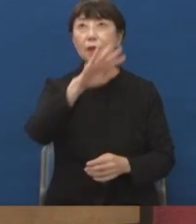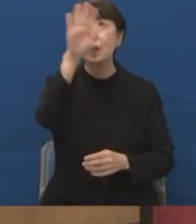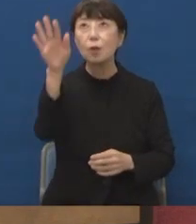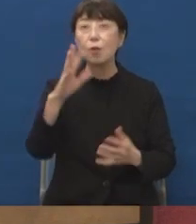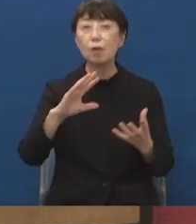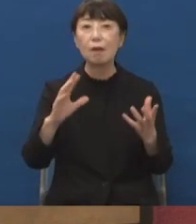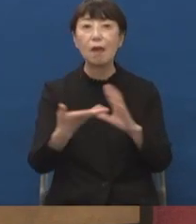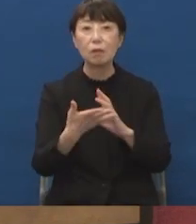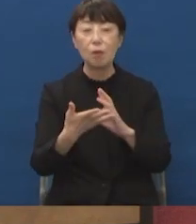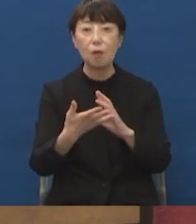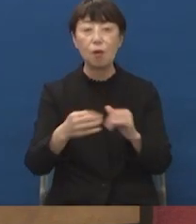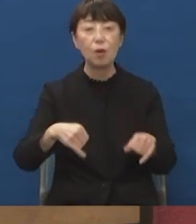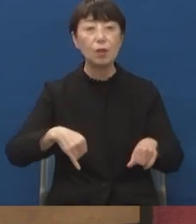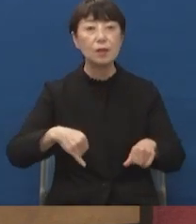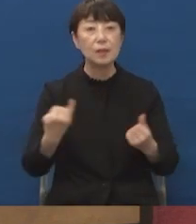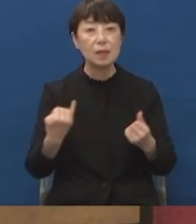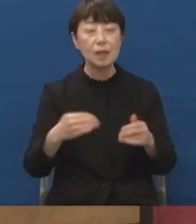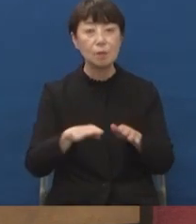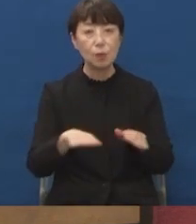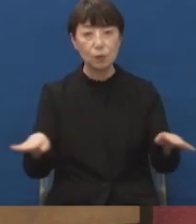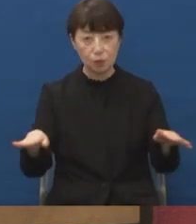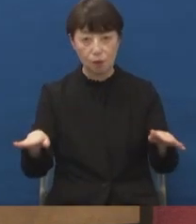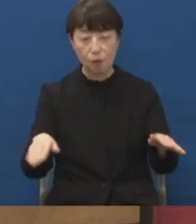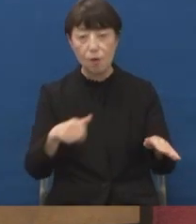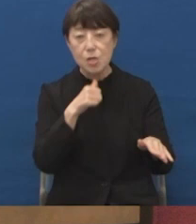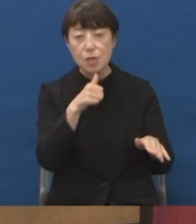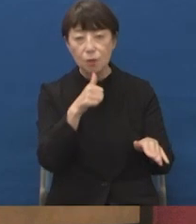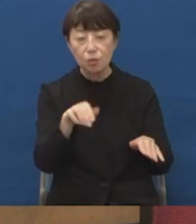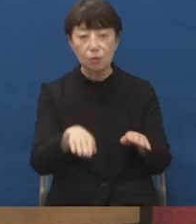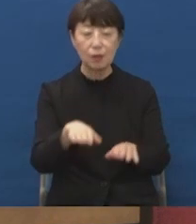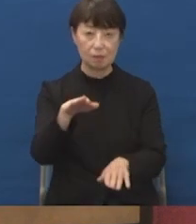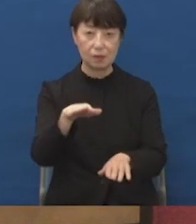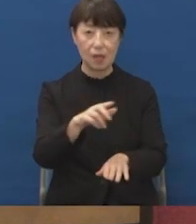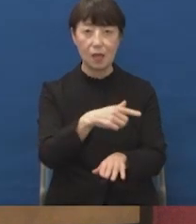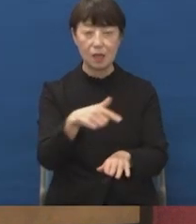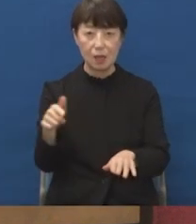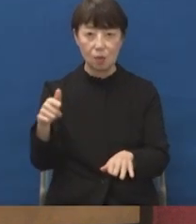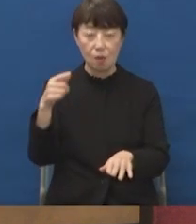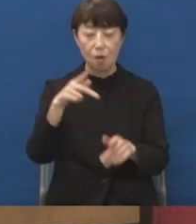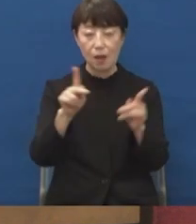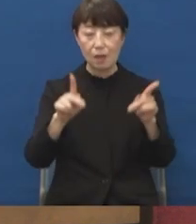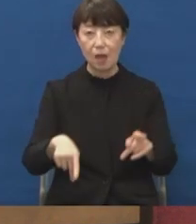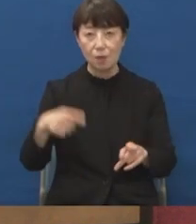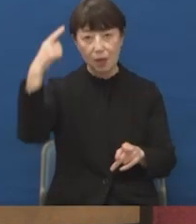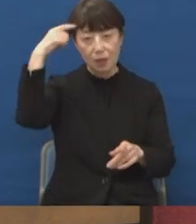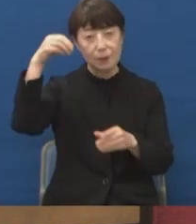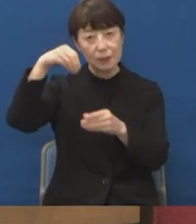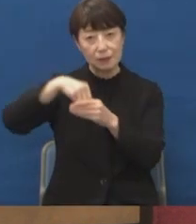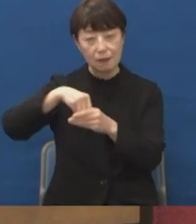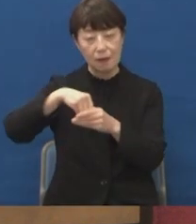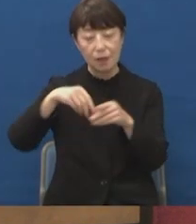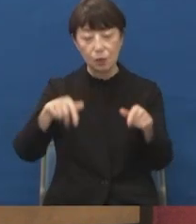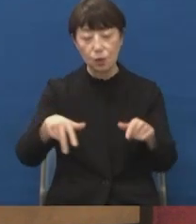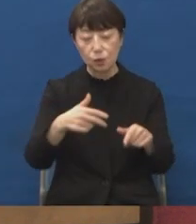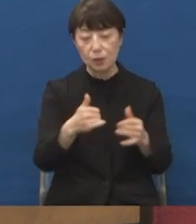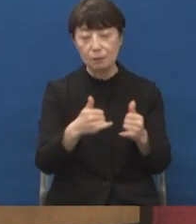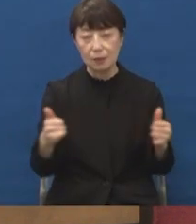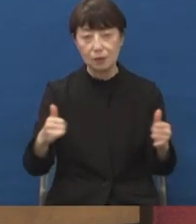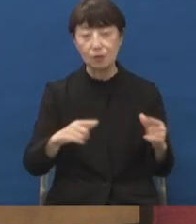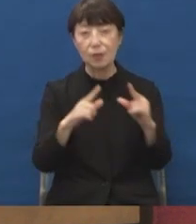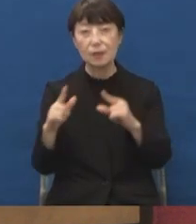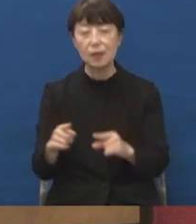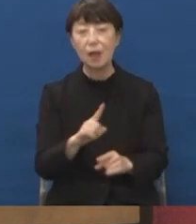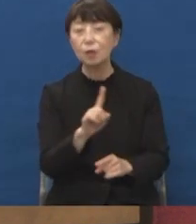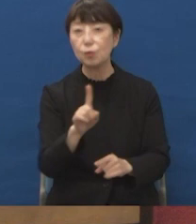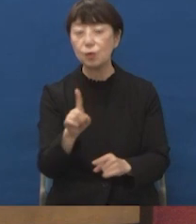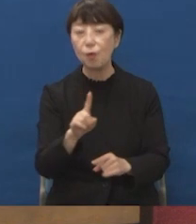ェンダー平等、貧困や格差などのグローバルな課題を視野に置き、その中で京都の市民の暮らしがどうあ